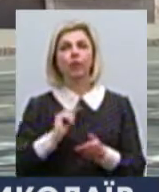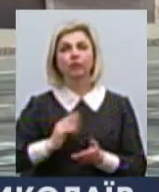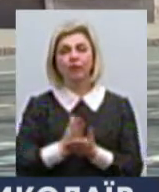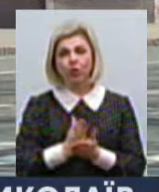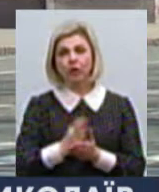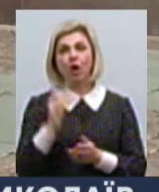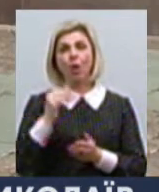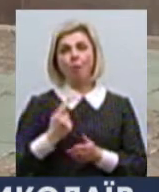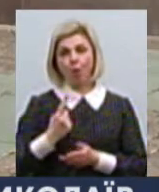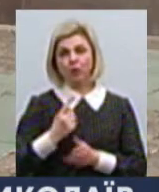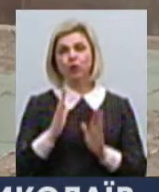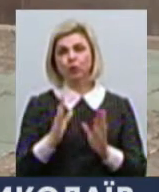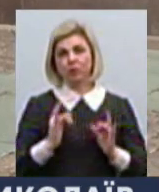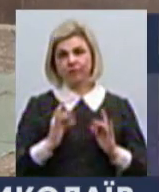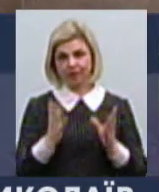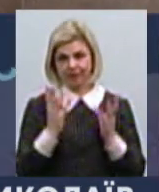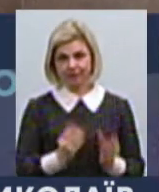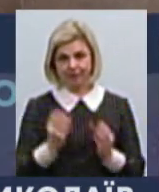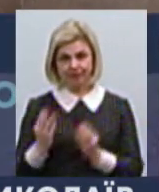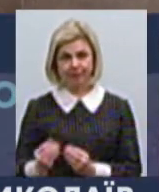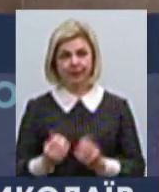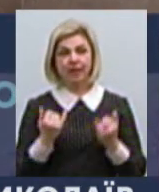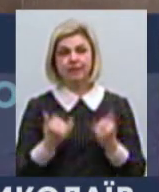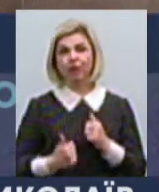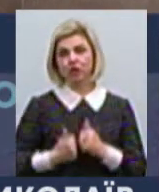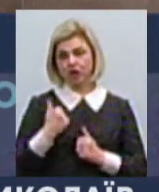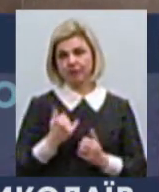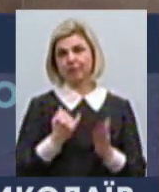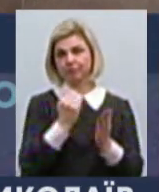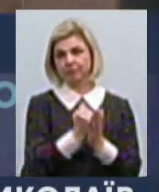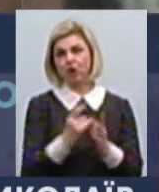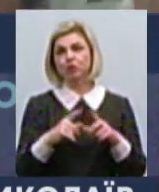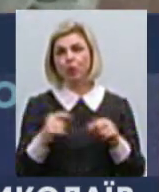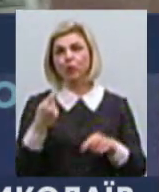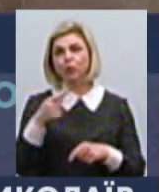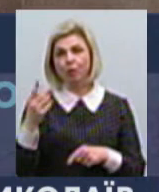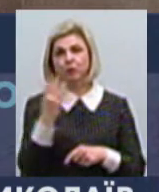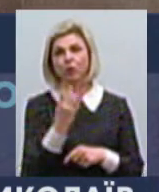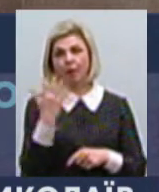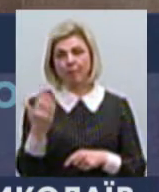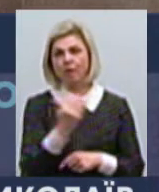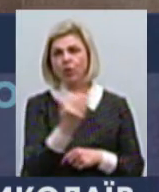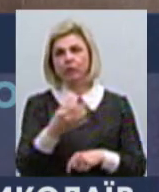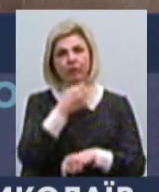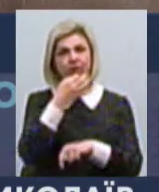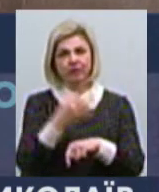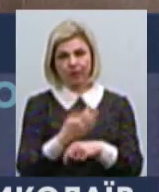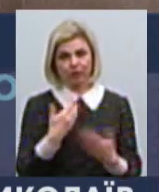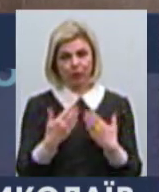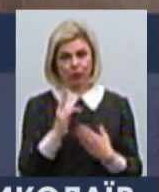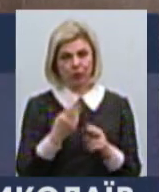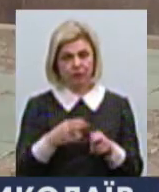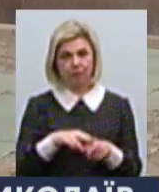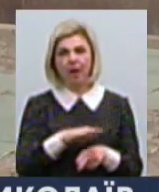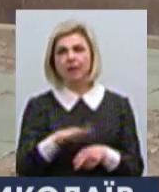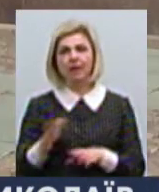святкові дні. Сьогодні честь заступати на пост випала школі номер 45. Вони дуже відповідально до цього відносяться. Діти